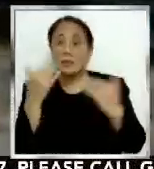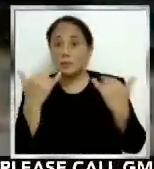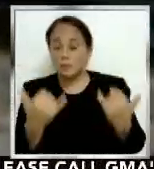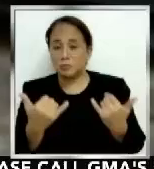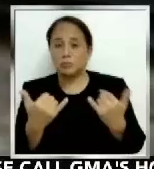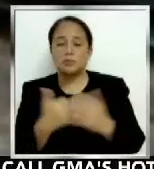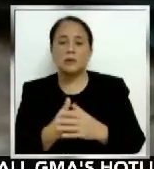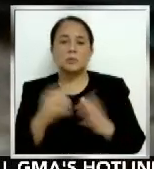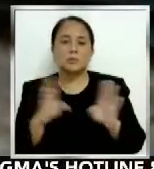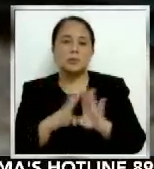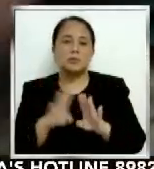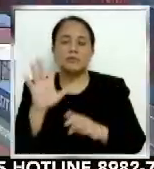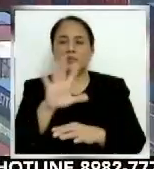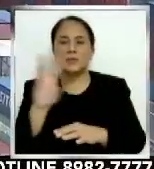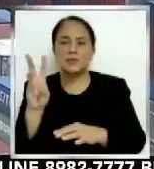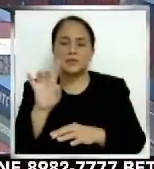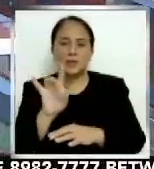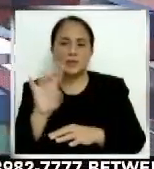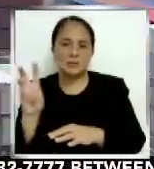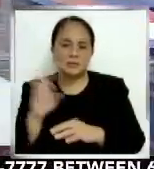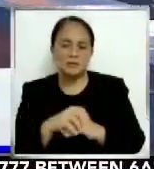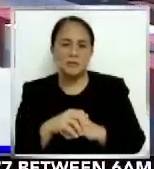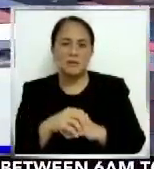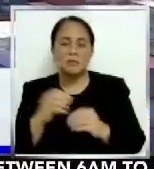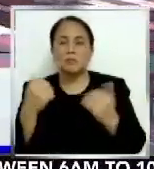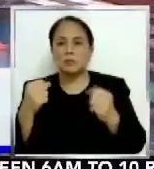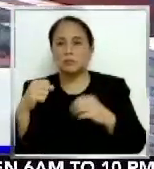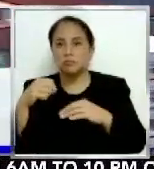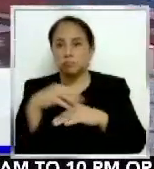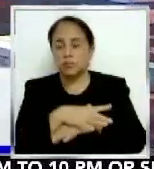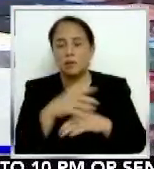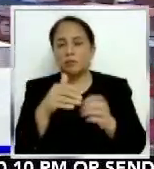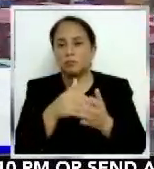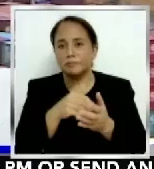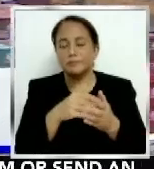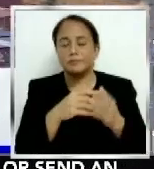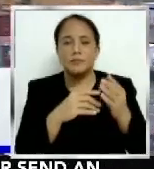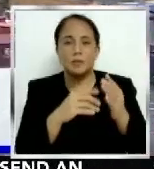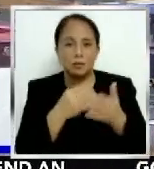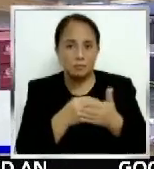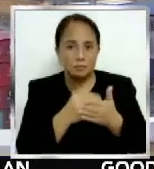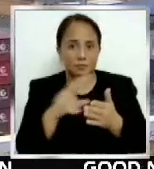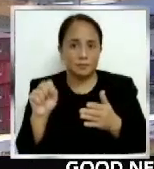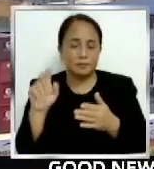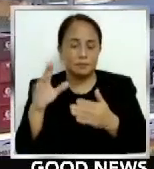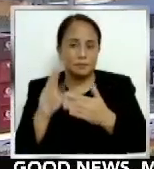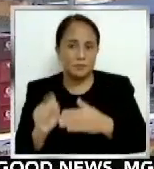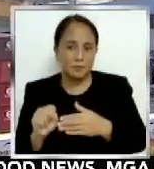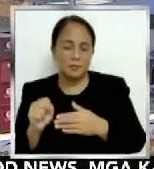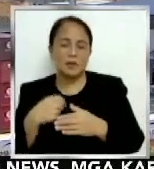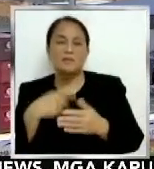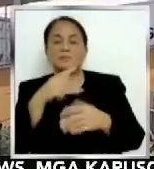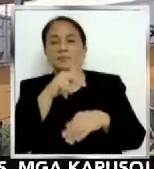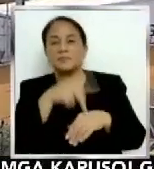sa 56.86. Malaki ang epekto kapag humina ang piso kontra dolyar. Ang Pilipinas kasi, mas malaki ang inaangkat